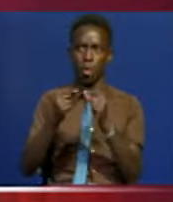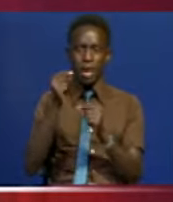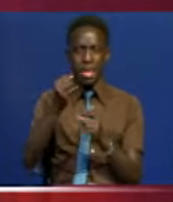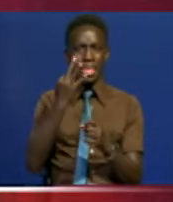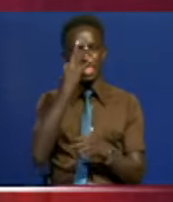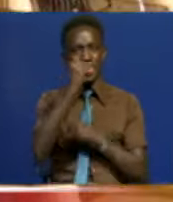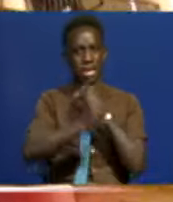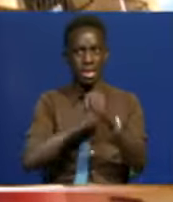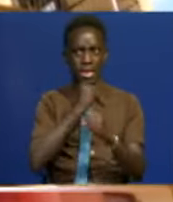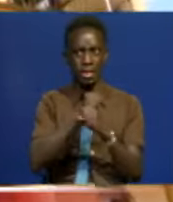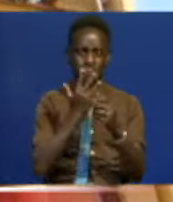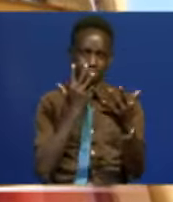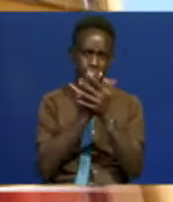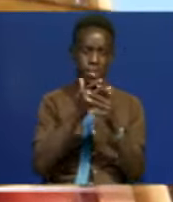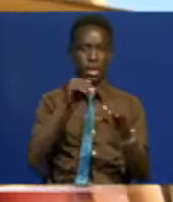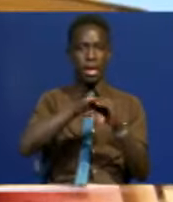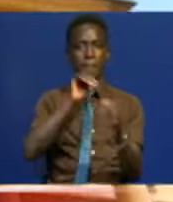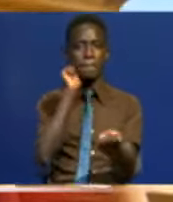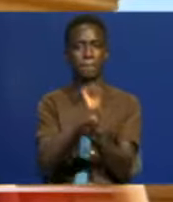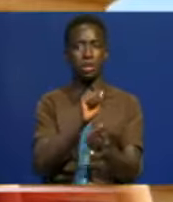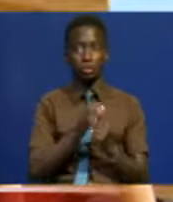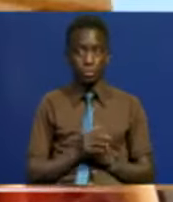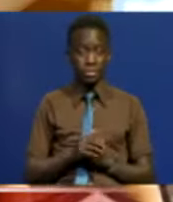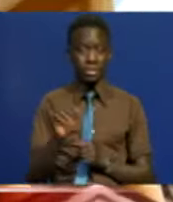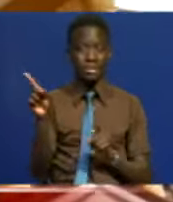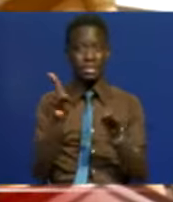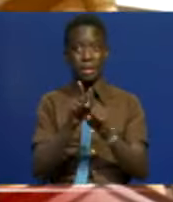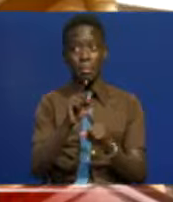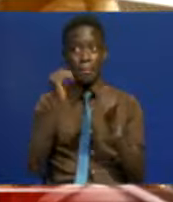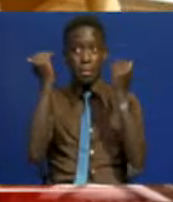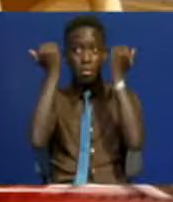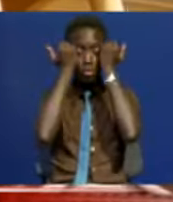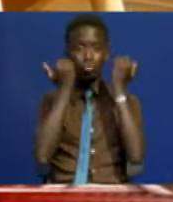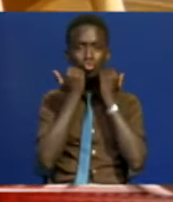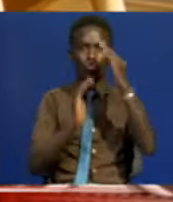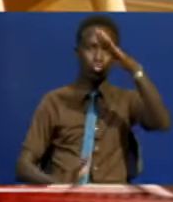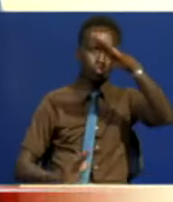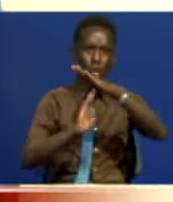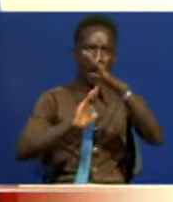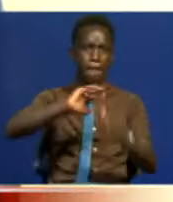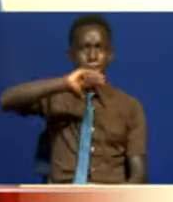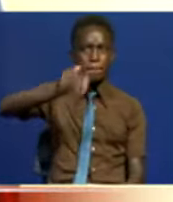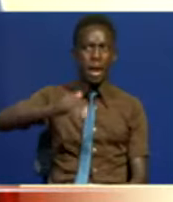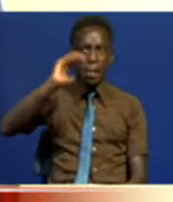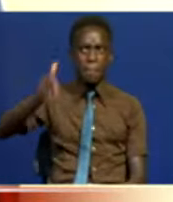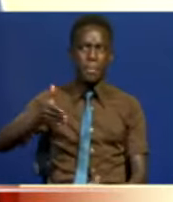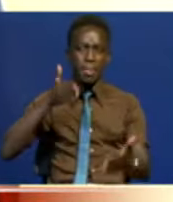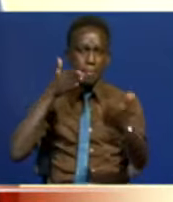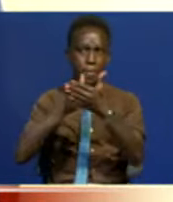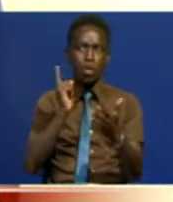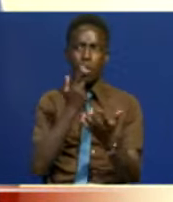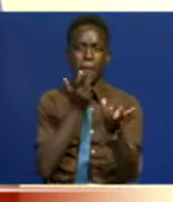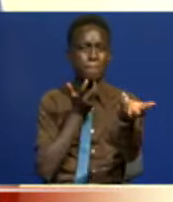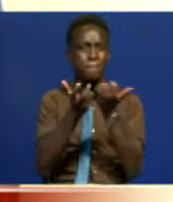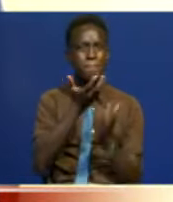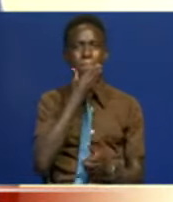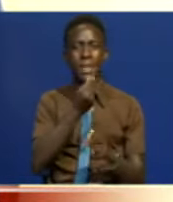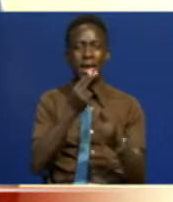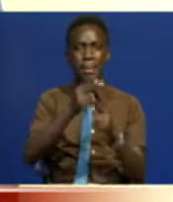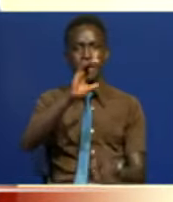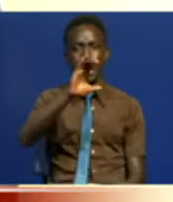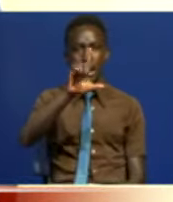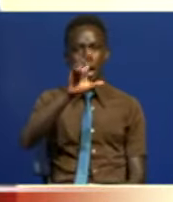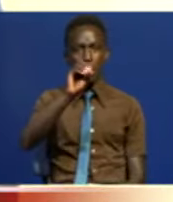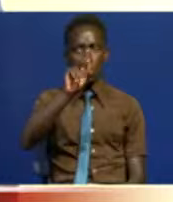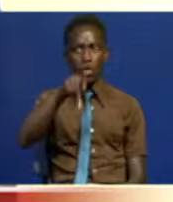3 years imprisonment. Kwingineko, mahakama kuu ya Milimani imetoa amri ya kumzuia mfanyabiashara Cleofa Shimanyula kuendelea